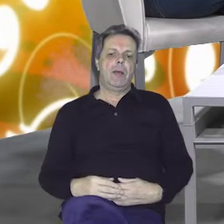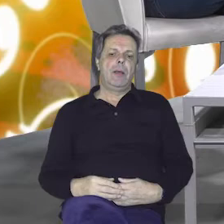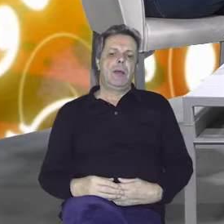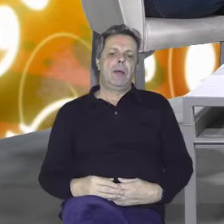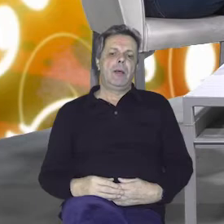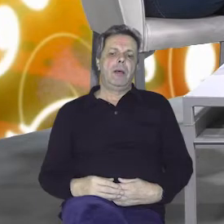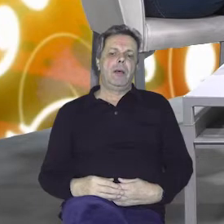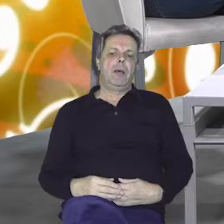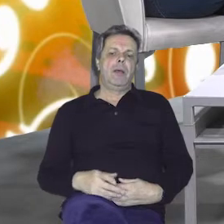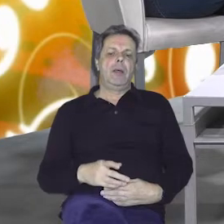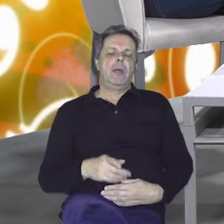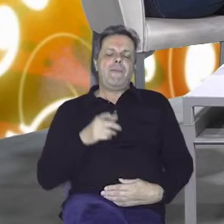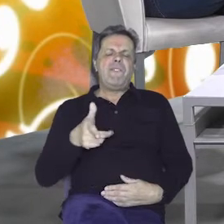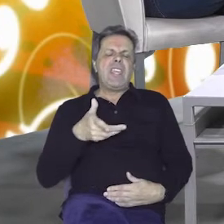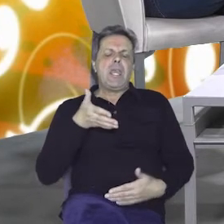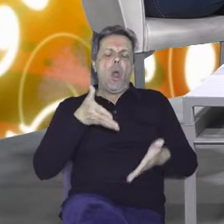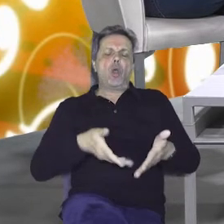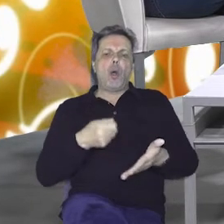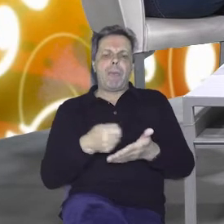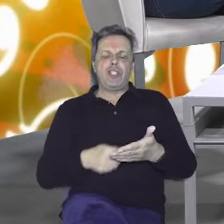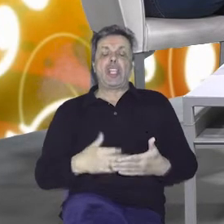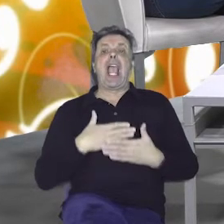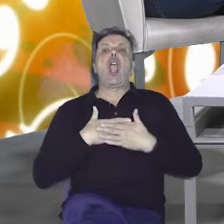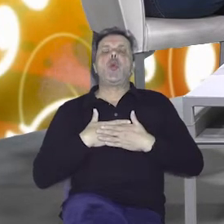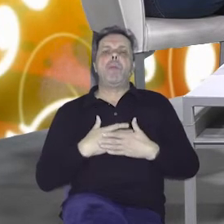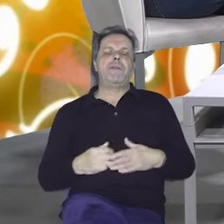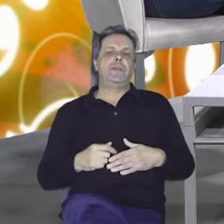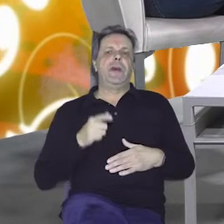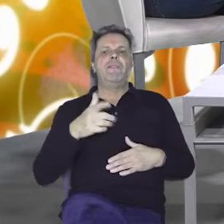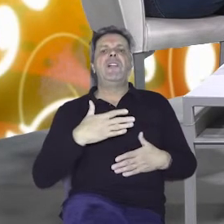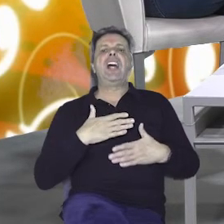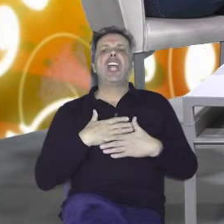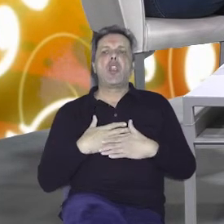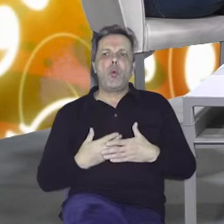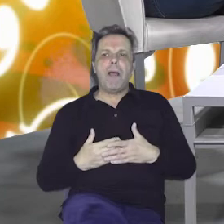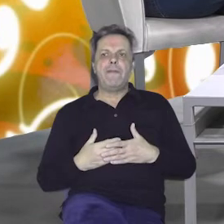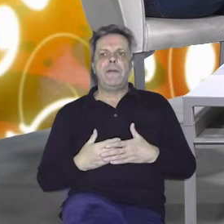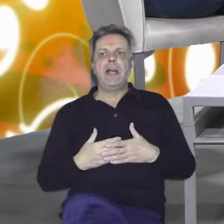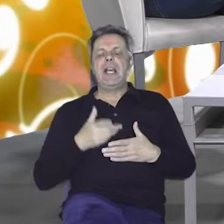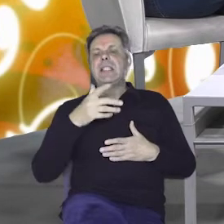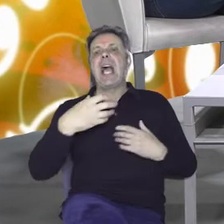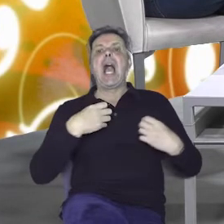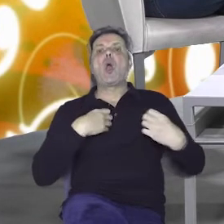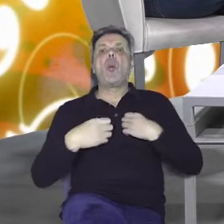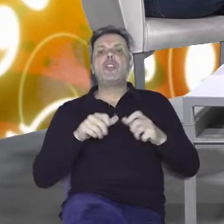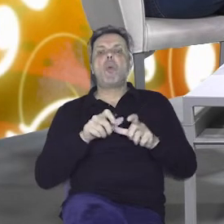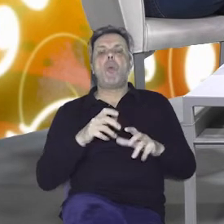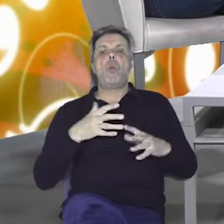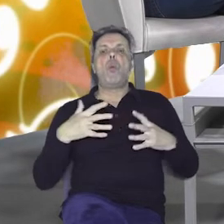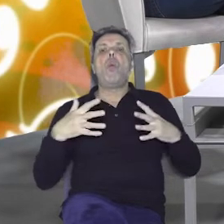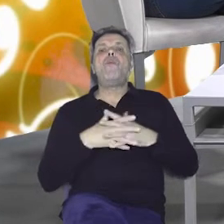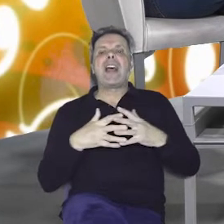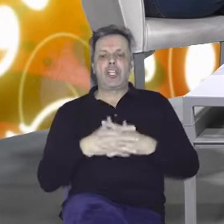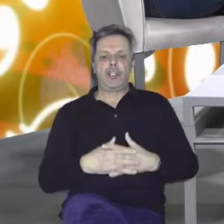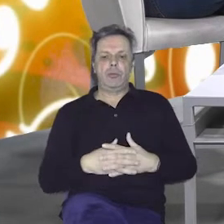poantirate unutra. Ljubav, vaša ljubav sa glumicom u Varaždinu, ona je toliko ne